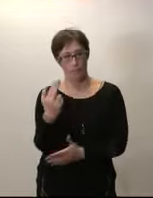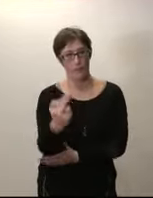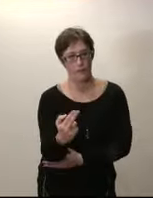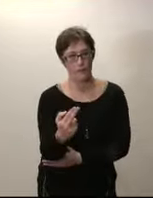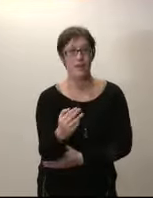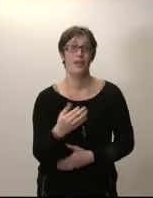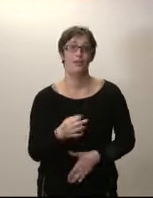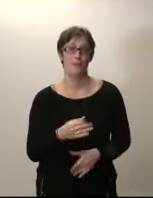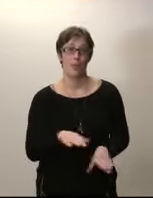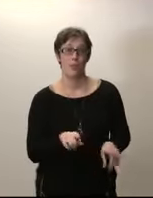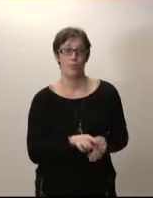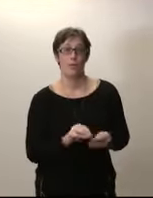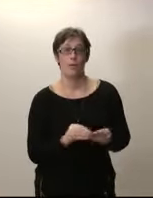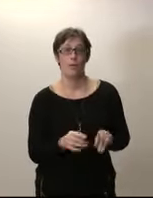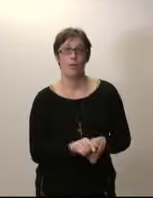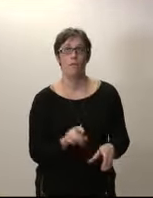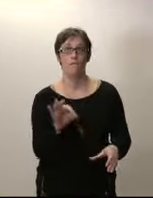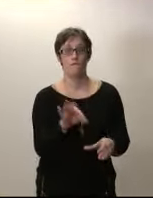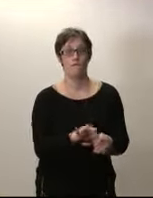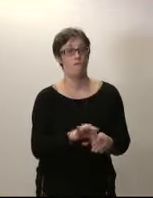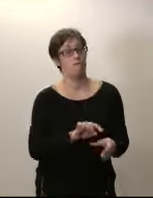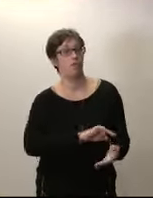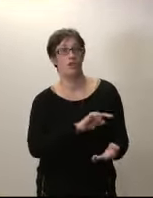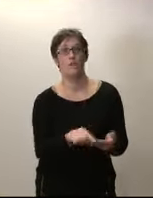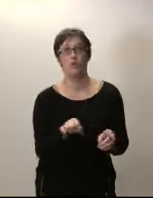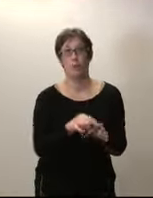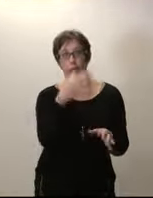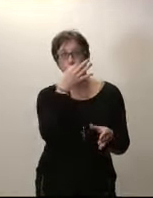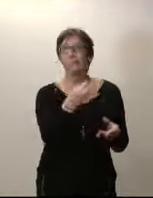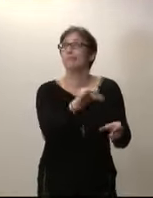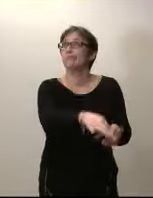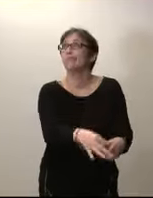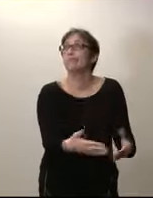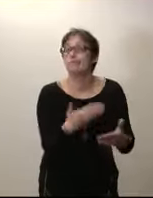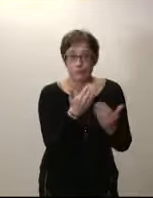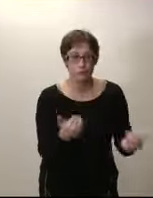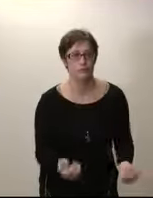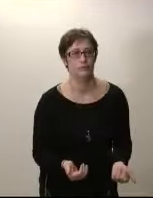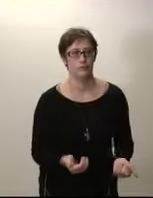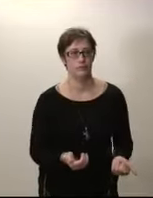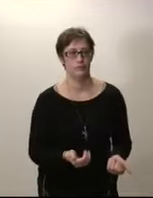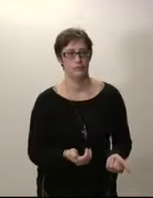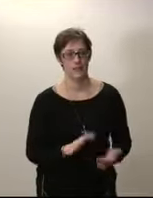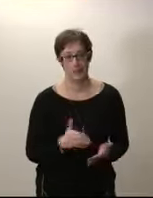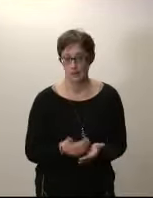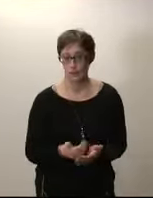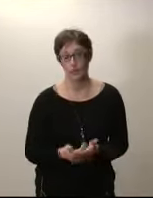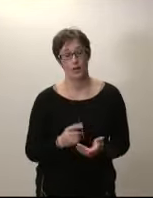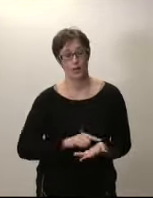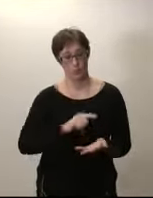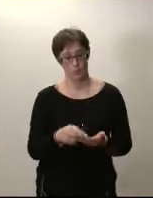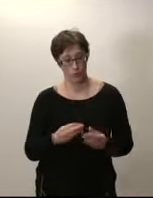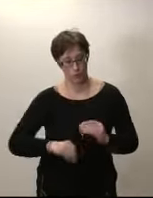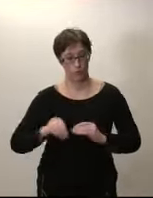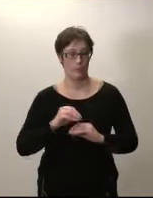bien, en réalité, on vote un budget à l'aveugle. Si bien qu'aujourd'hui, vous venez avec un budget supplémentaire et qu'en réalité, nous recommençons le même exercice. Il y a d'ailleurs très longtemps qu'on n'avait